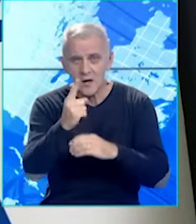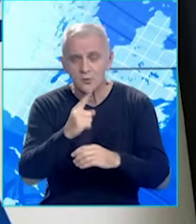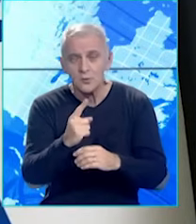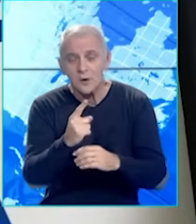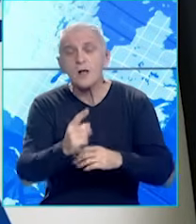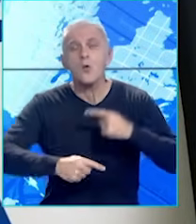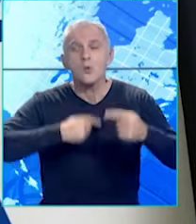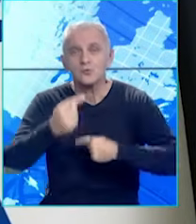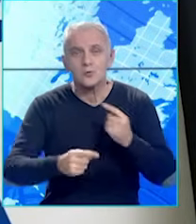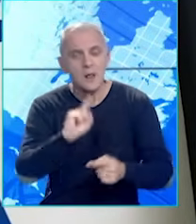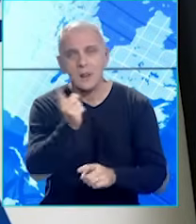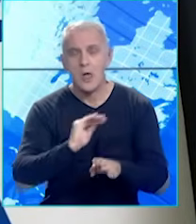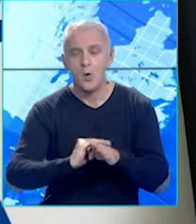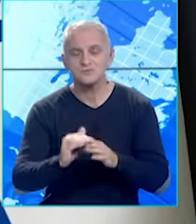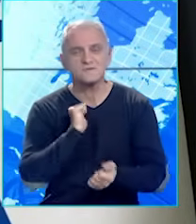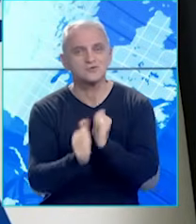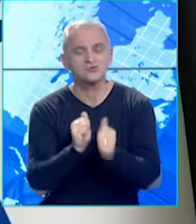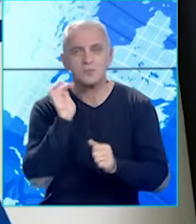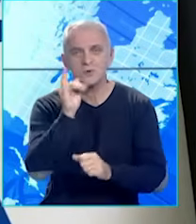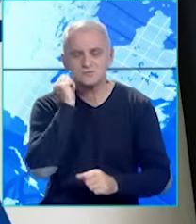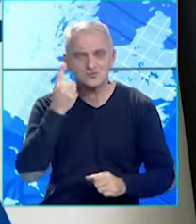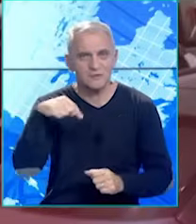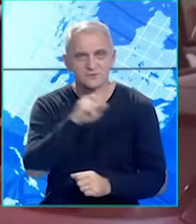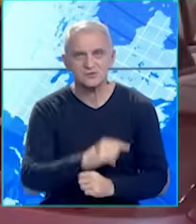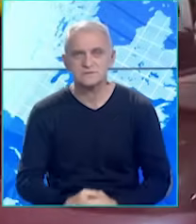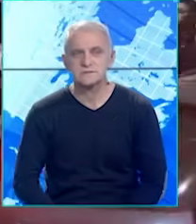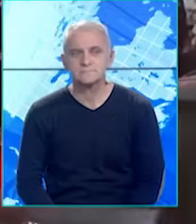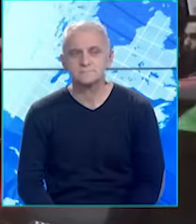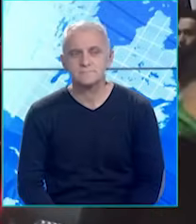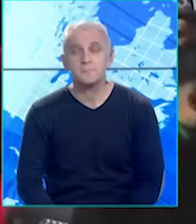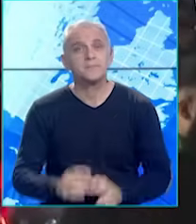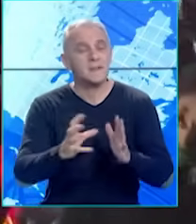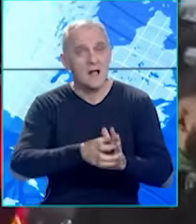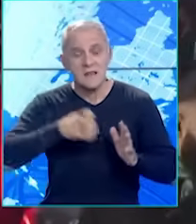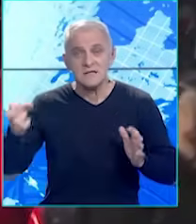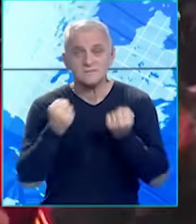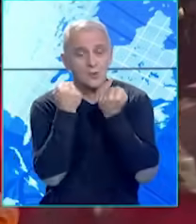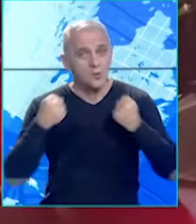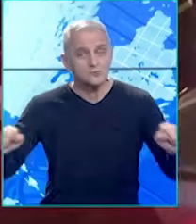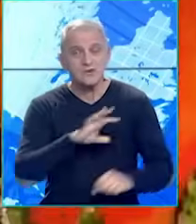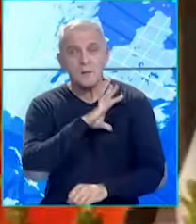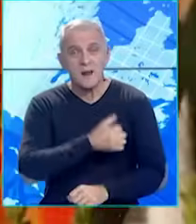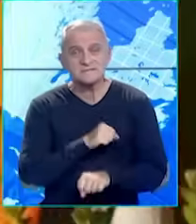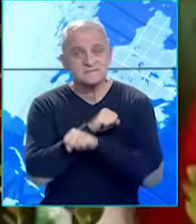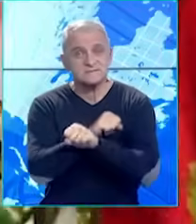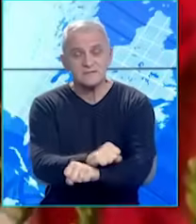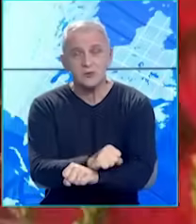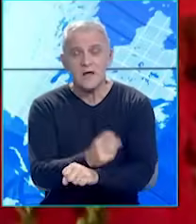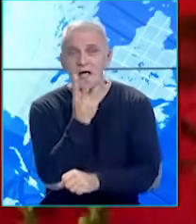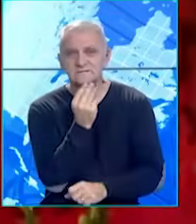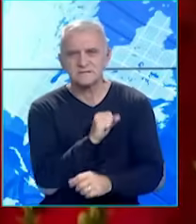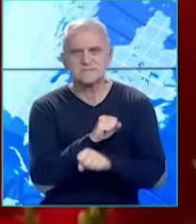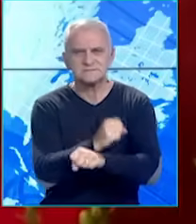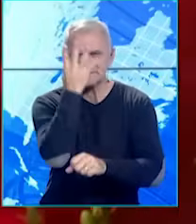neizvjesnosti je kontinuiran i neoprostiv zločin protiv čovječnosti. Nastavljeno je i oslobađanje palestinskih zatvorenika iz